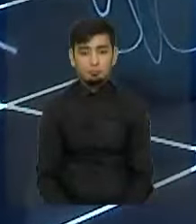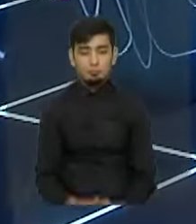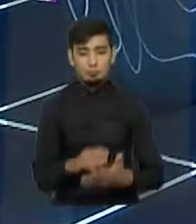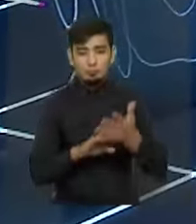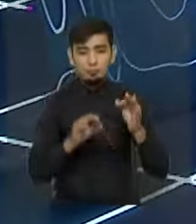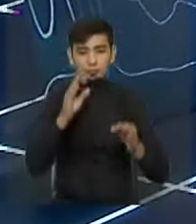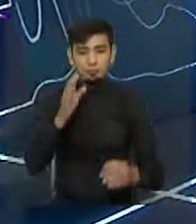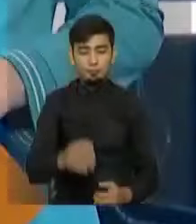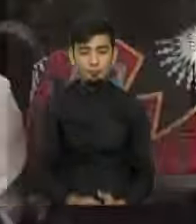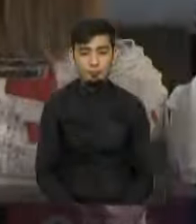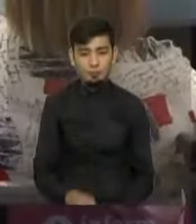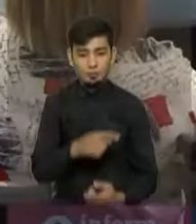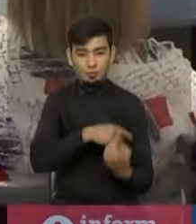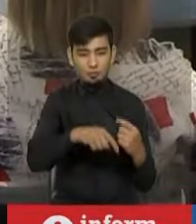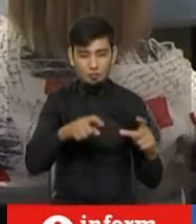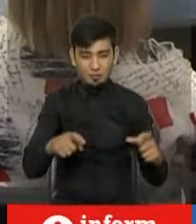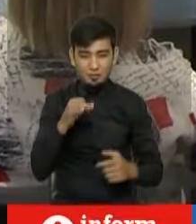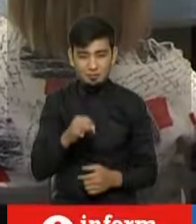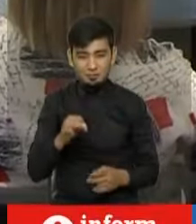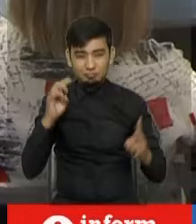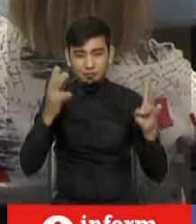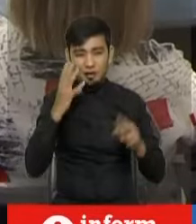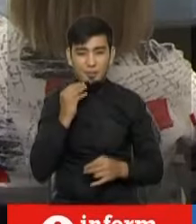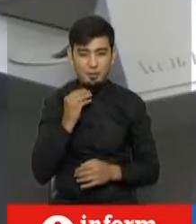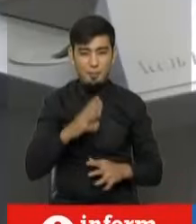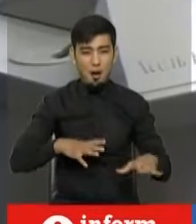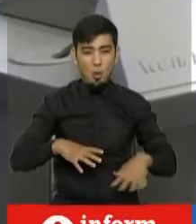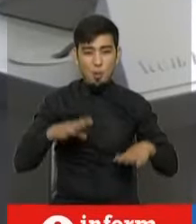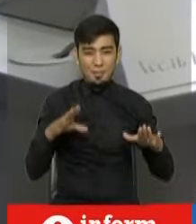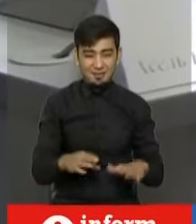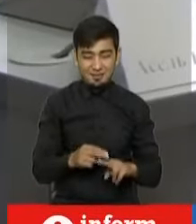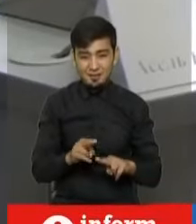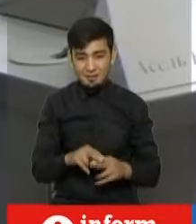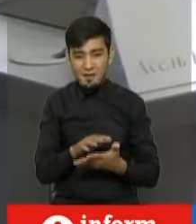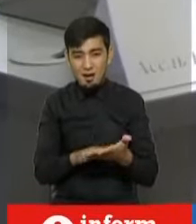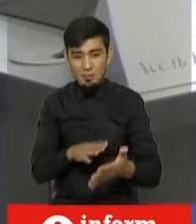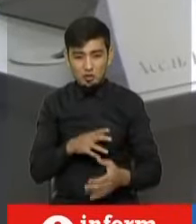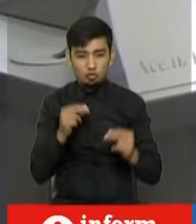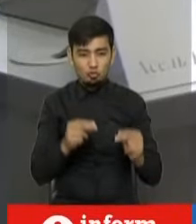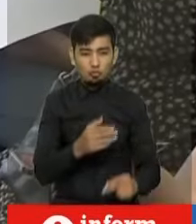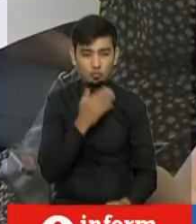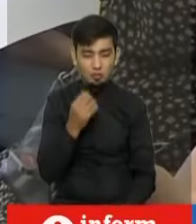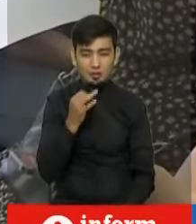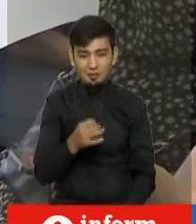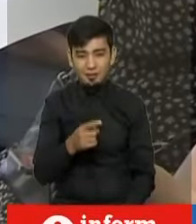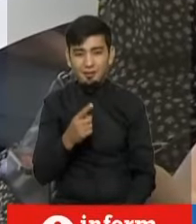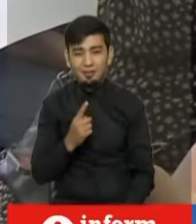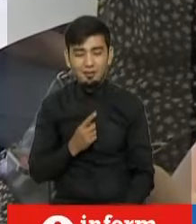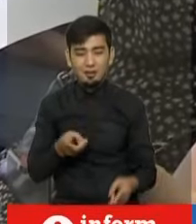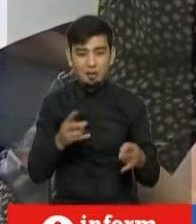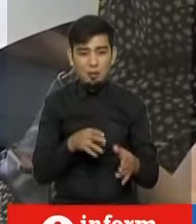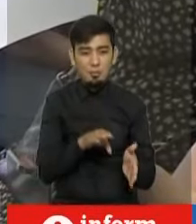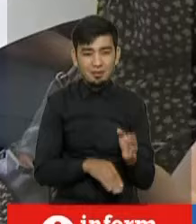Продолжаем эфир. Предприниматели со знаменитой алма-атинской барахолки заявили о несправедливости. Одни остались без торговых